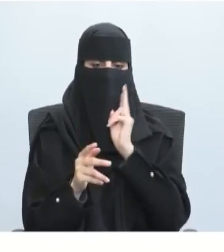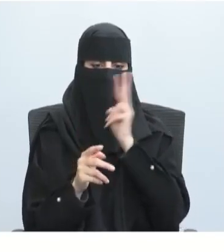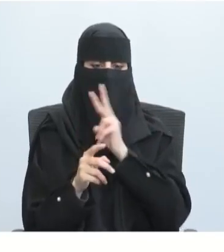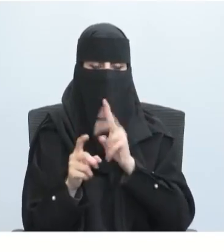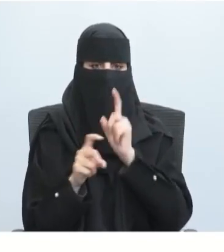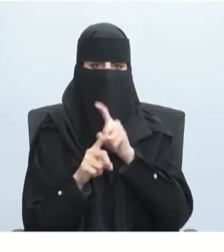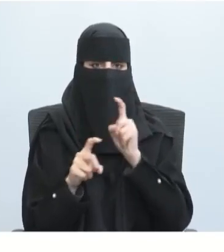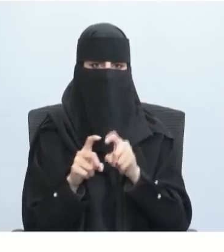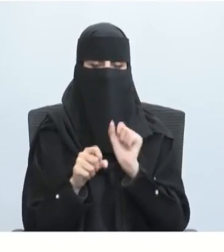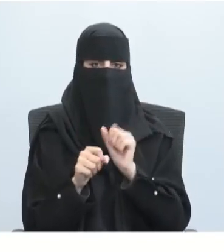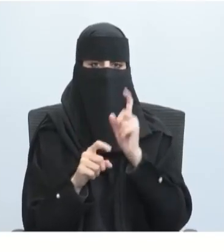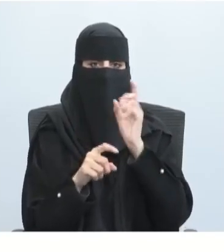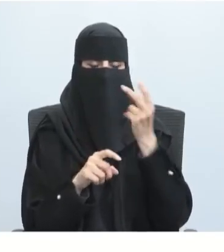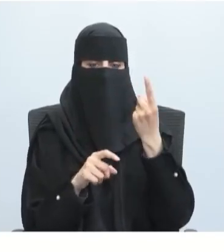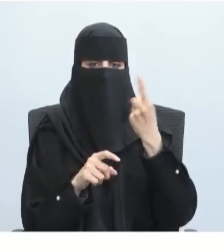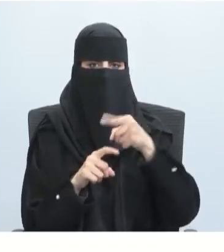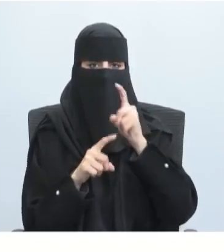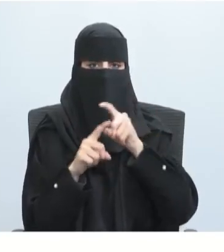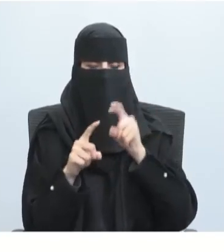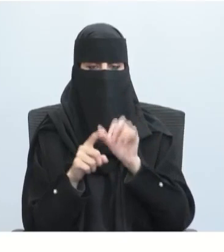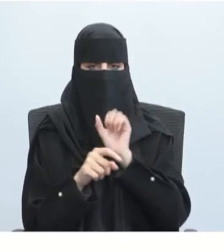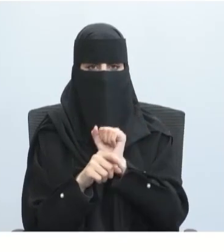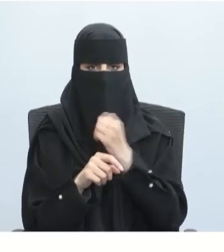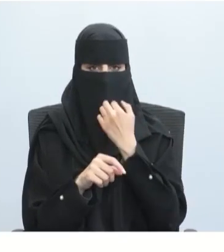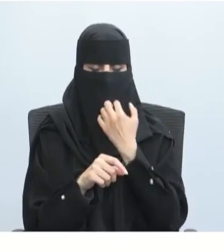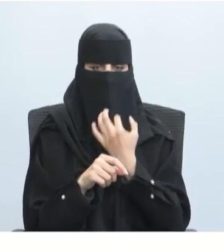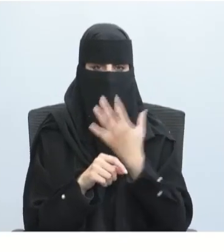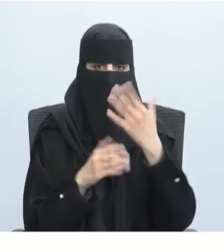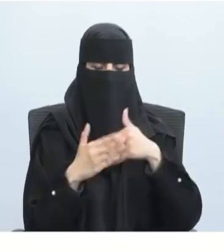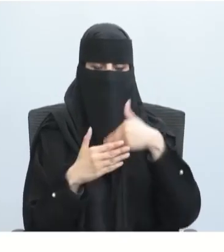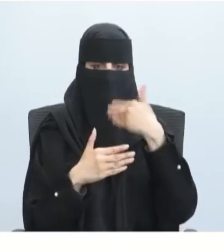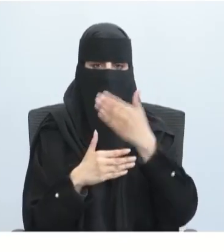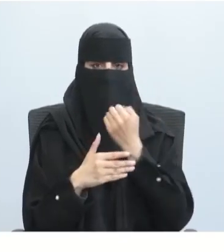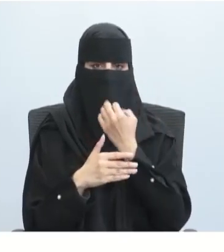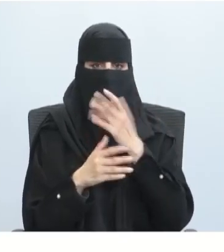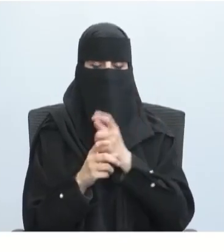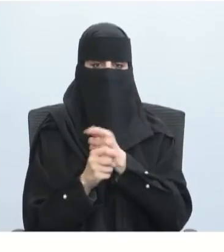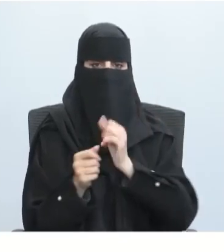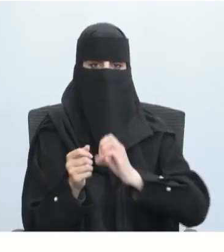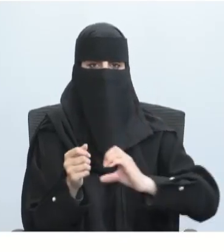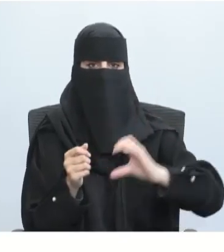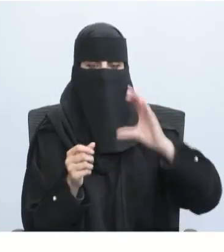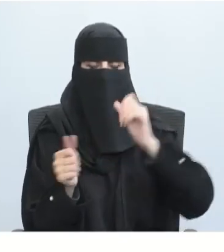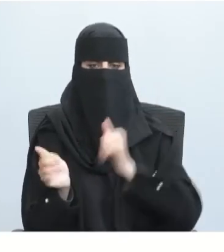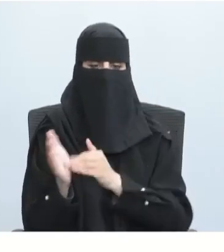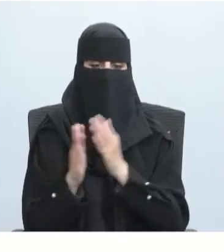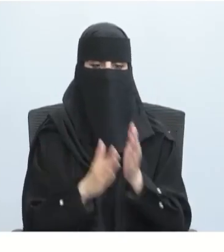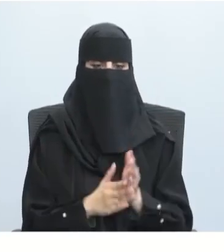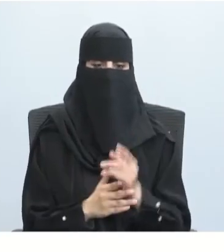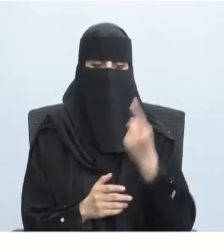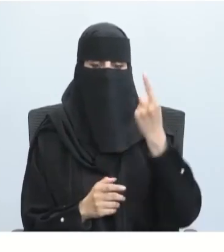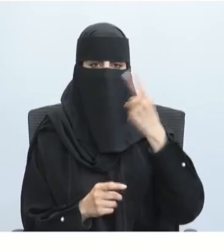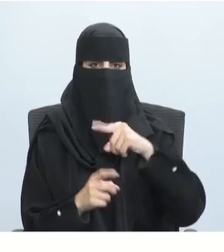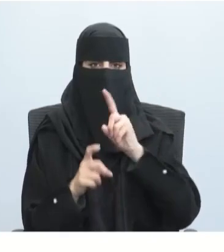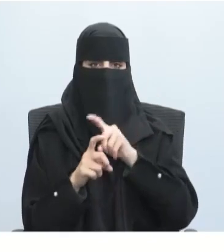معدل معين ذكرنا 10% مثلا على مثلا خمس سنوات بعد خمس سنوات كم ستصبح هذه المبالغ مثلا